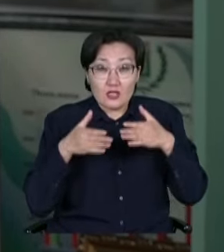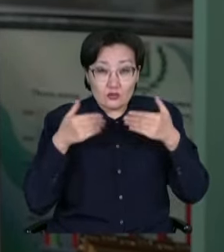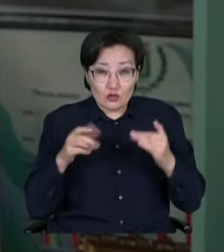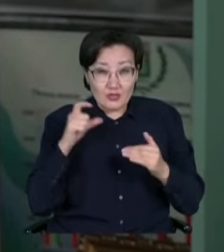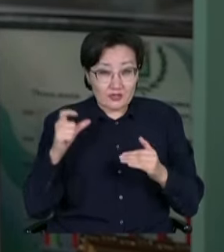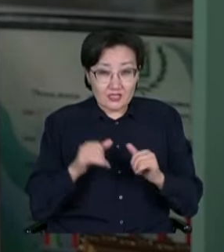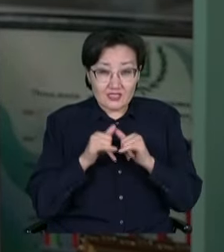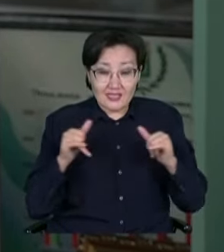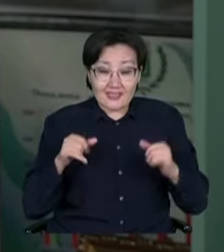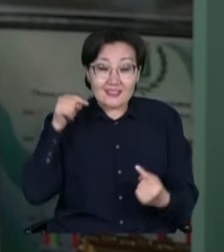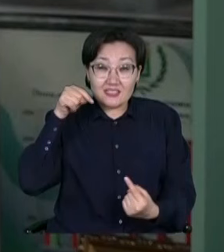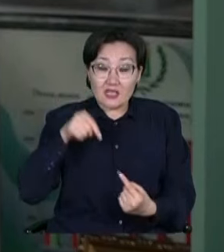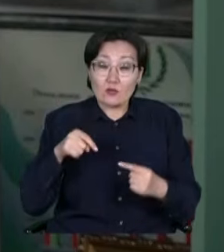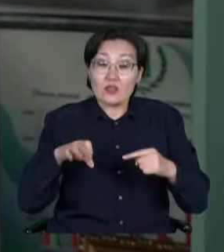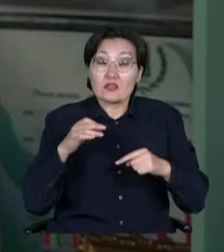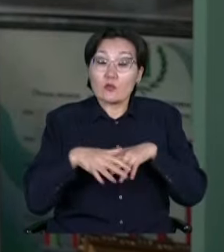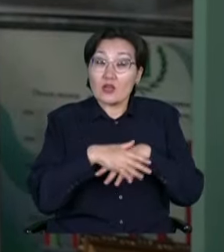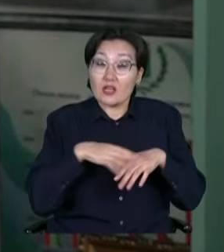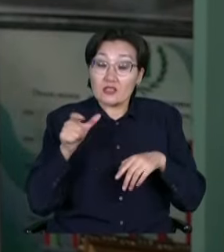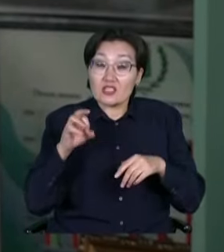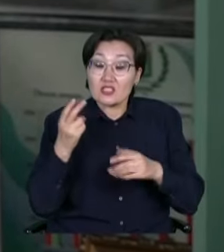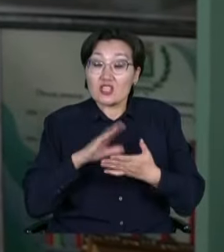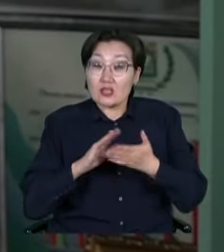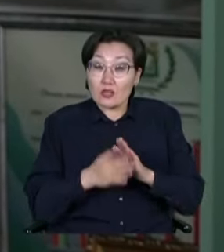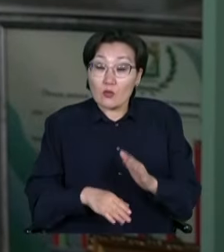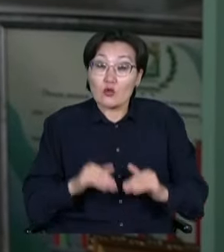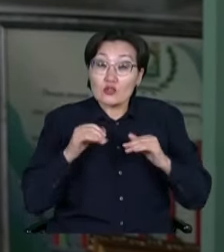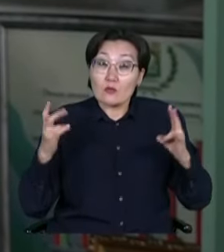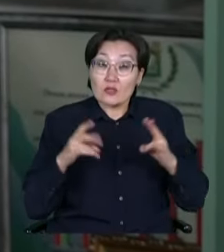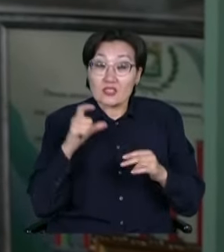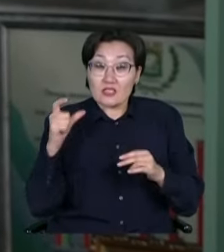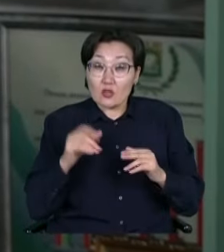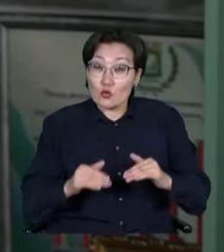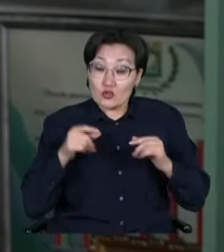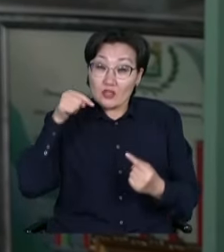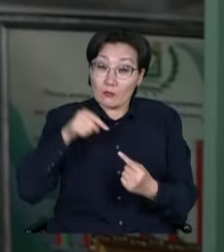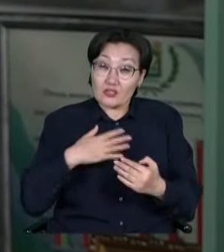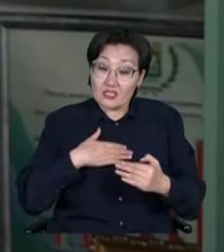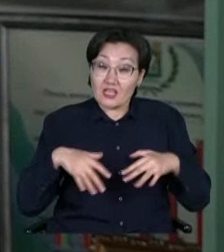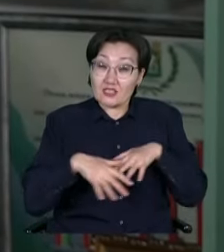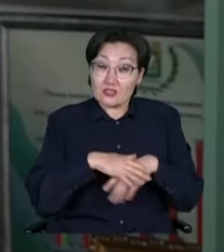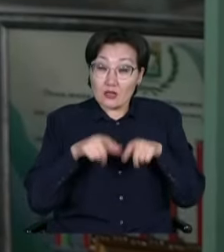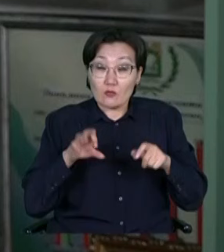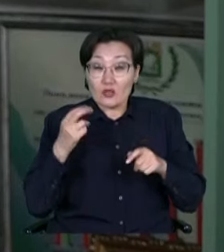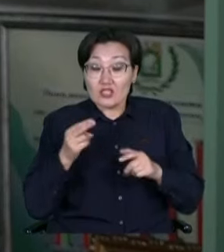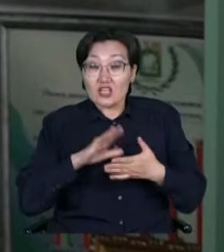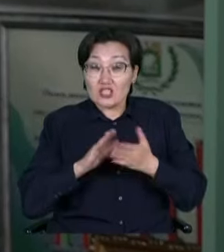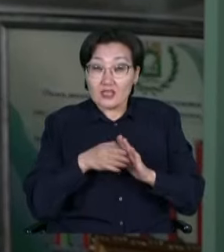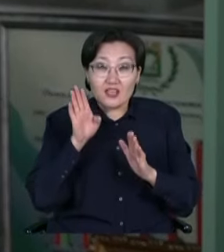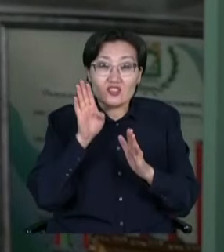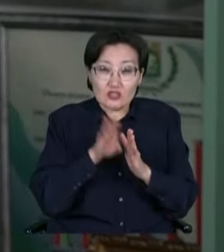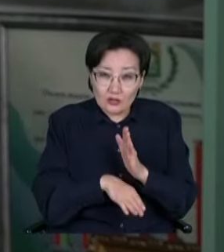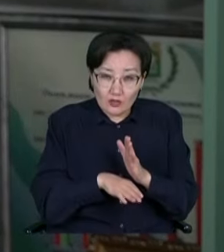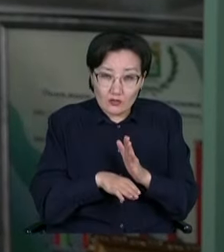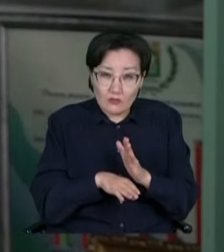экономиканың өсуіне сәйкес халықтың әл-ауқаты да өсуі керек. Бірақ экономиканың өсуіне сәйкес біздің халқымыздың әл-ауқаты нашарламаса